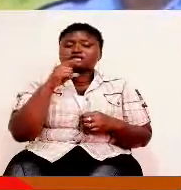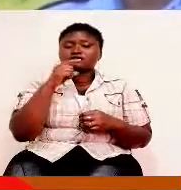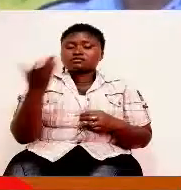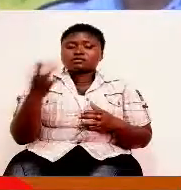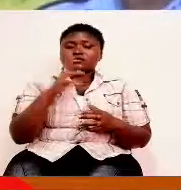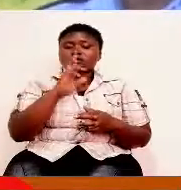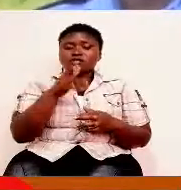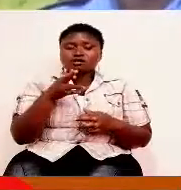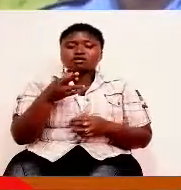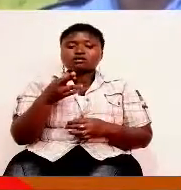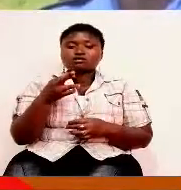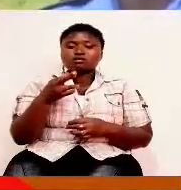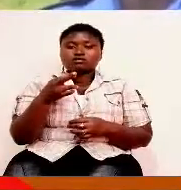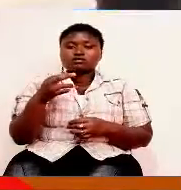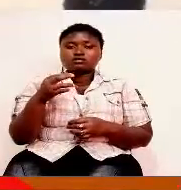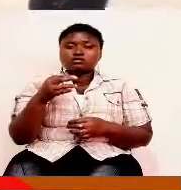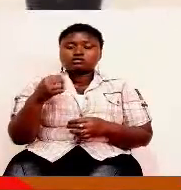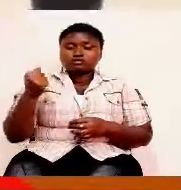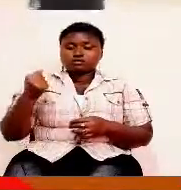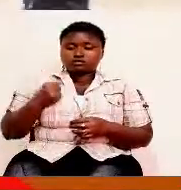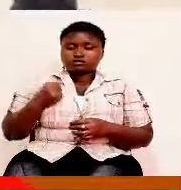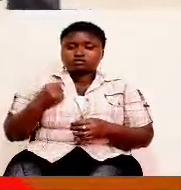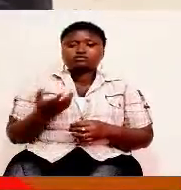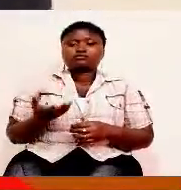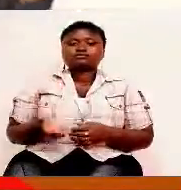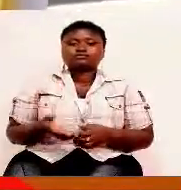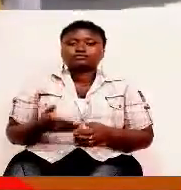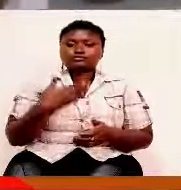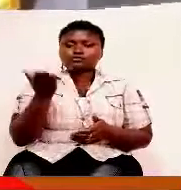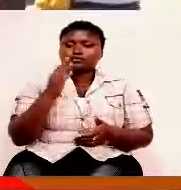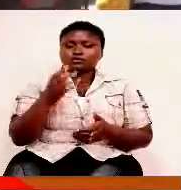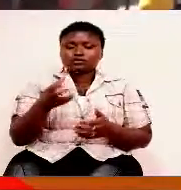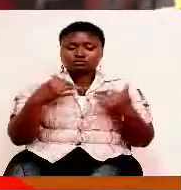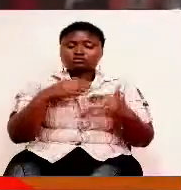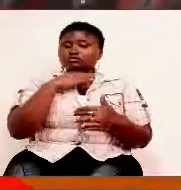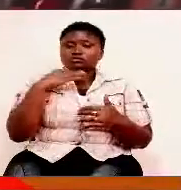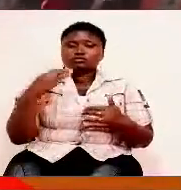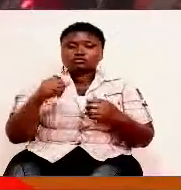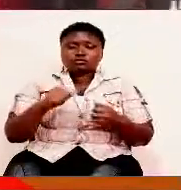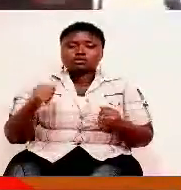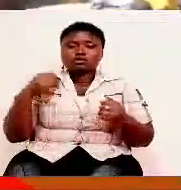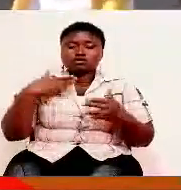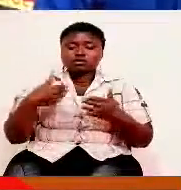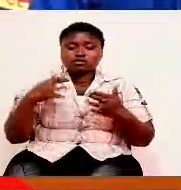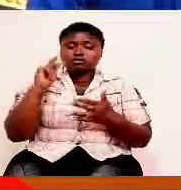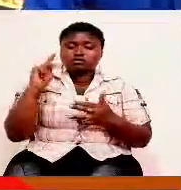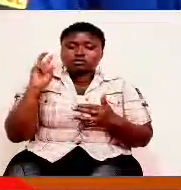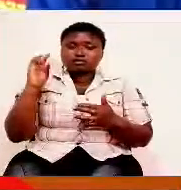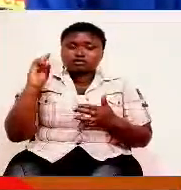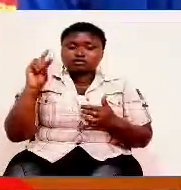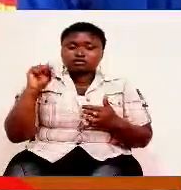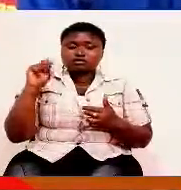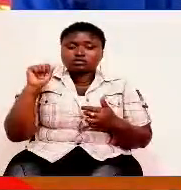are of ladies. Shiko shia uhahami na unyitani wa kihinya itinatigwo na thutha